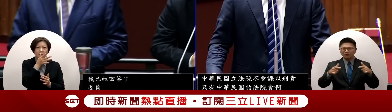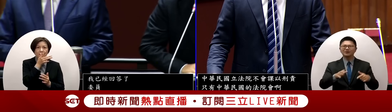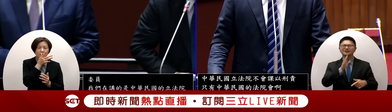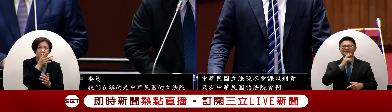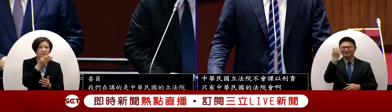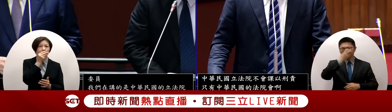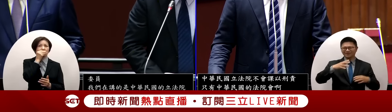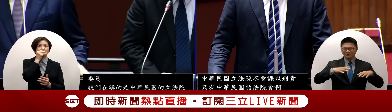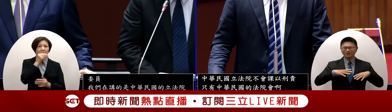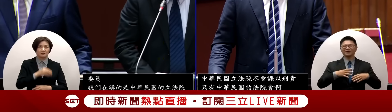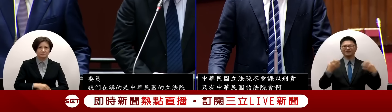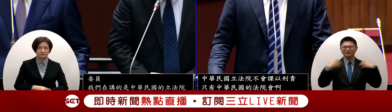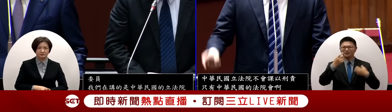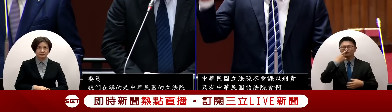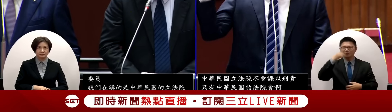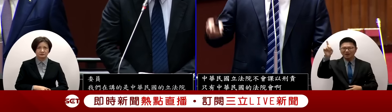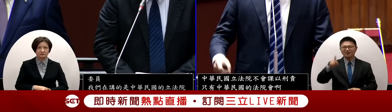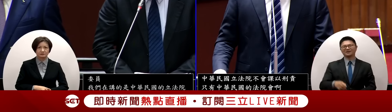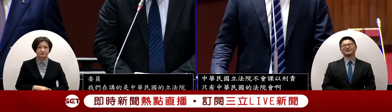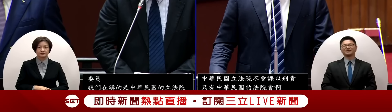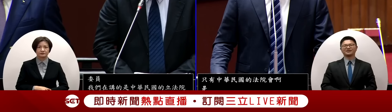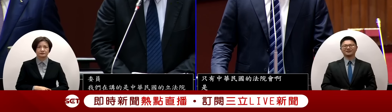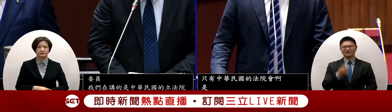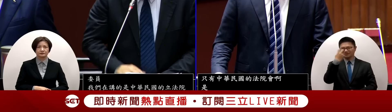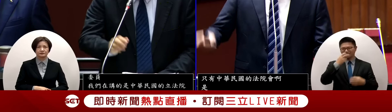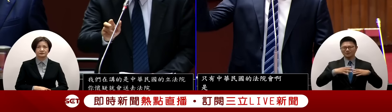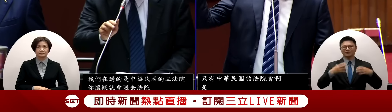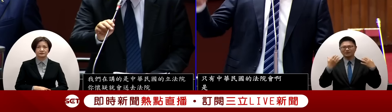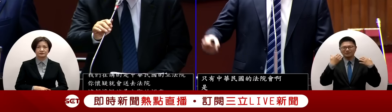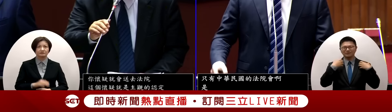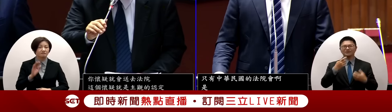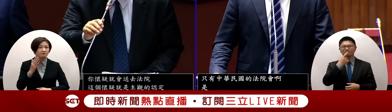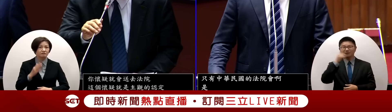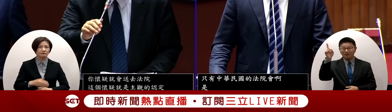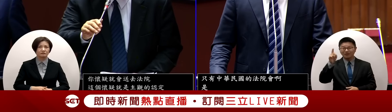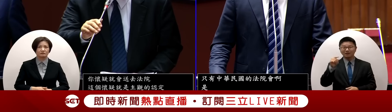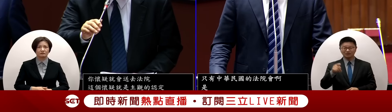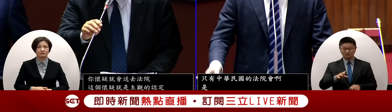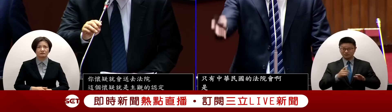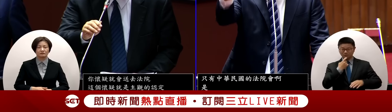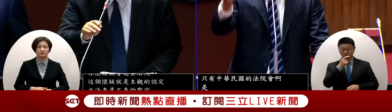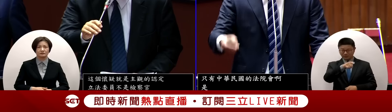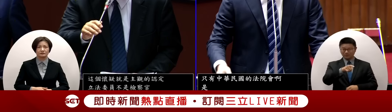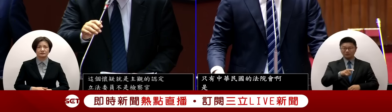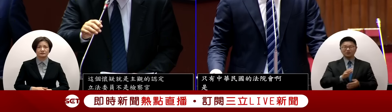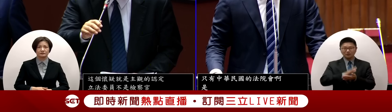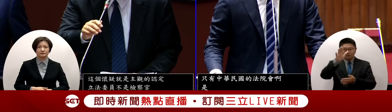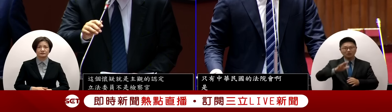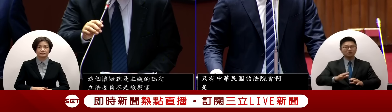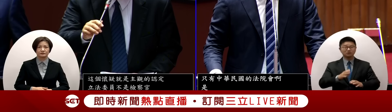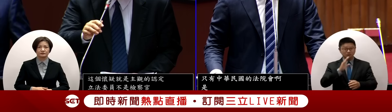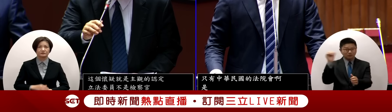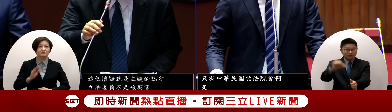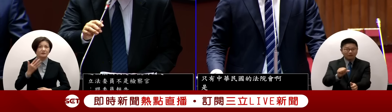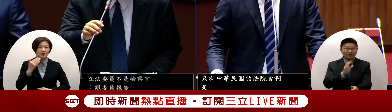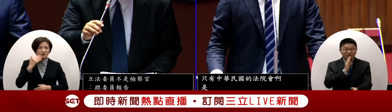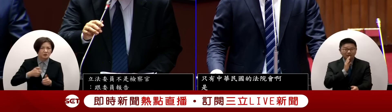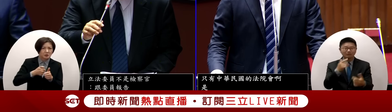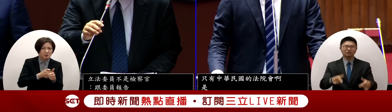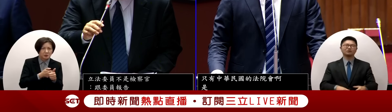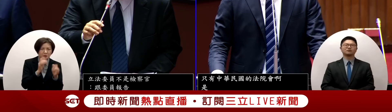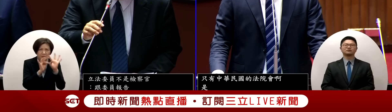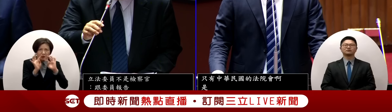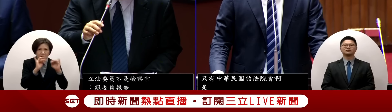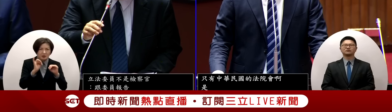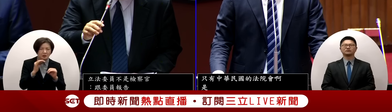很大的强害。 起诉的是检察官啊，检察官会因为怀疑就起诉吗？来请教部长。 但是被追究、被调查、